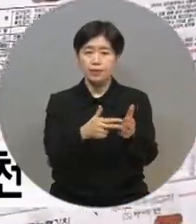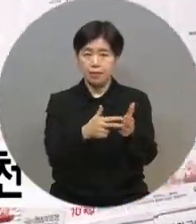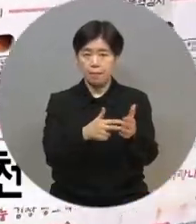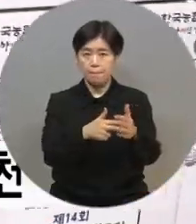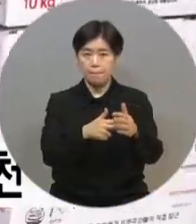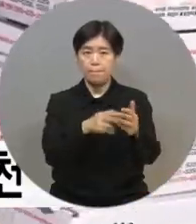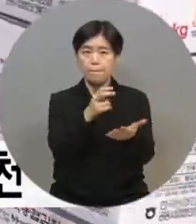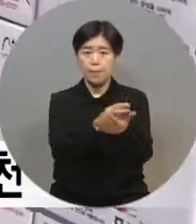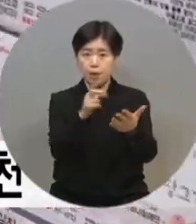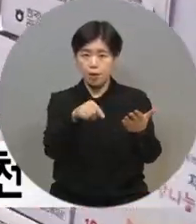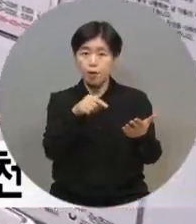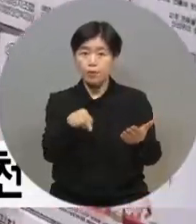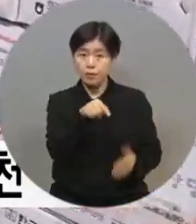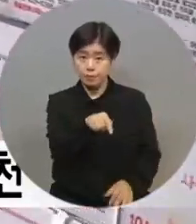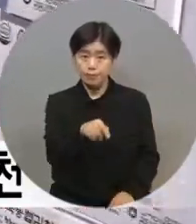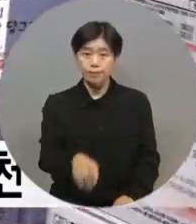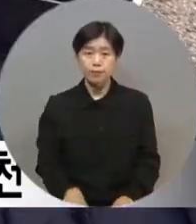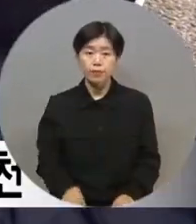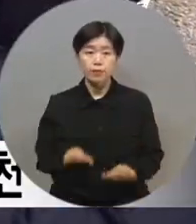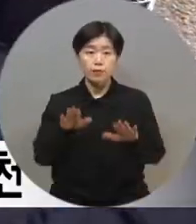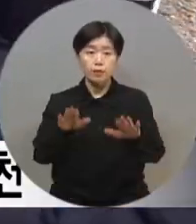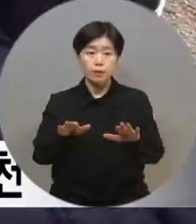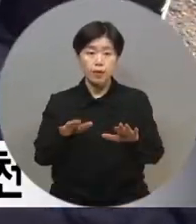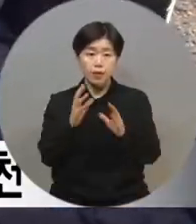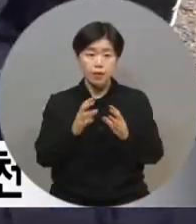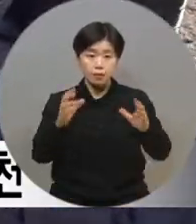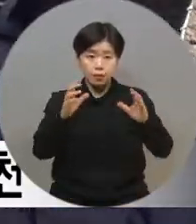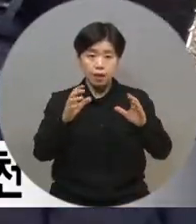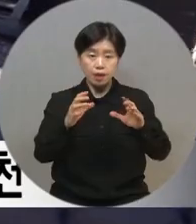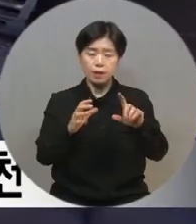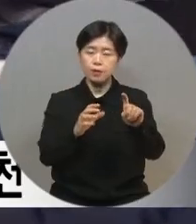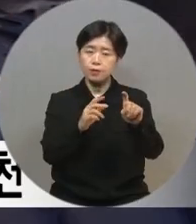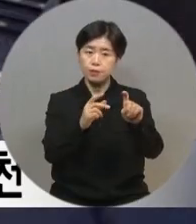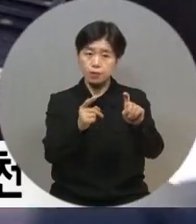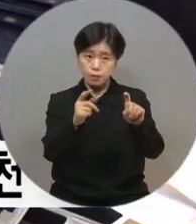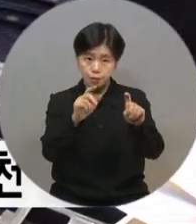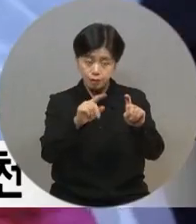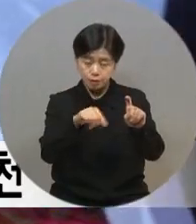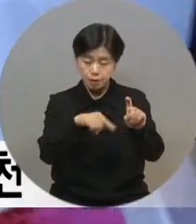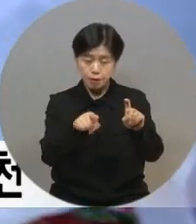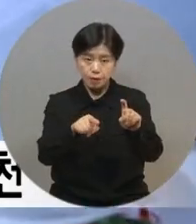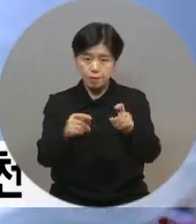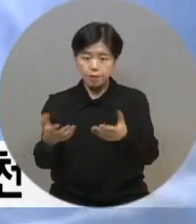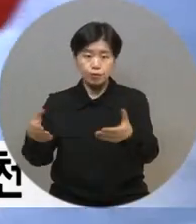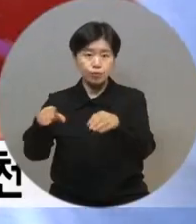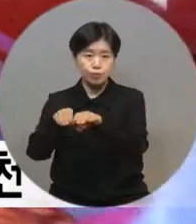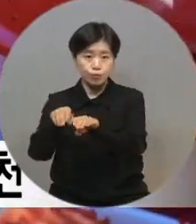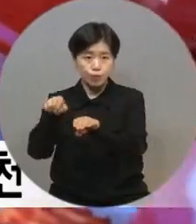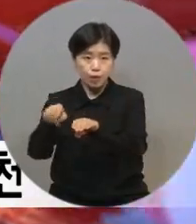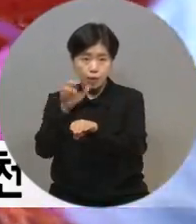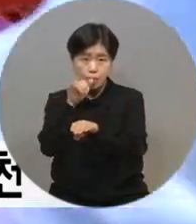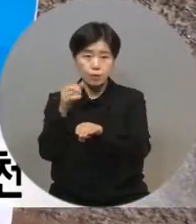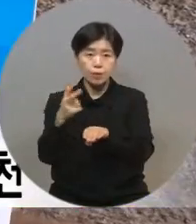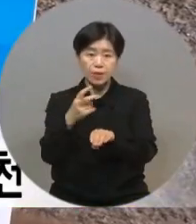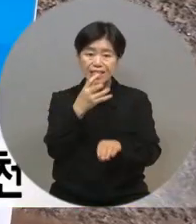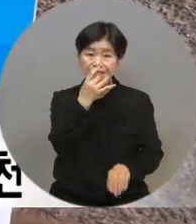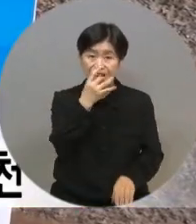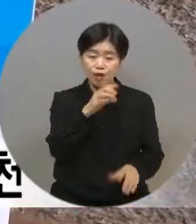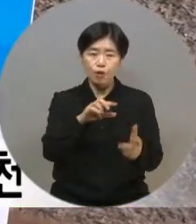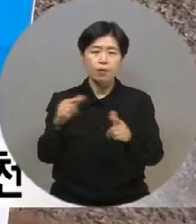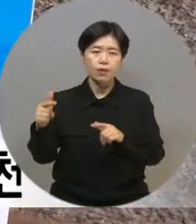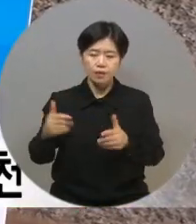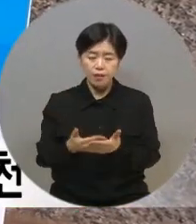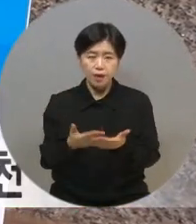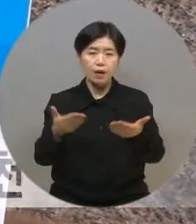이번 행사에 김장김치 10kg 150박스와 백미 10kg 150포를 마련해 지역 내 어려운 이웃들에게